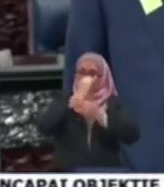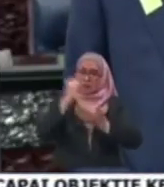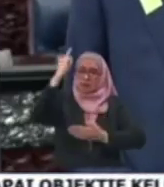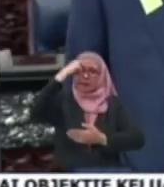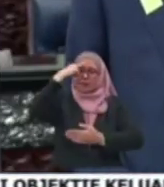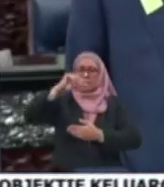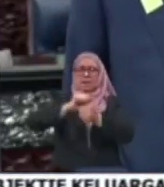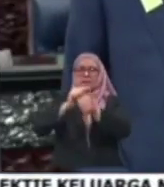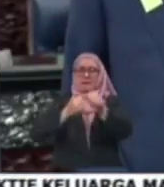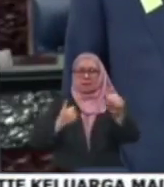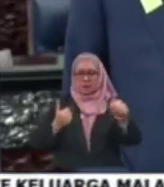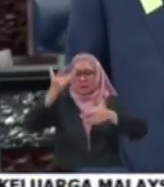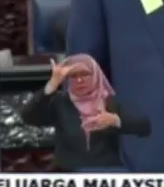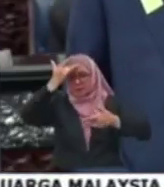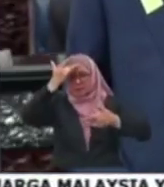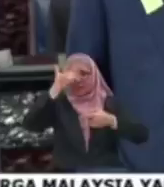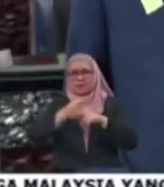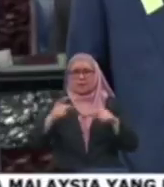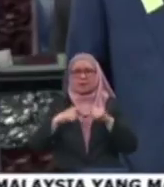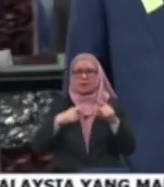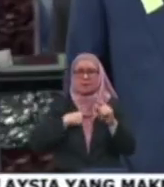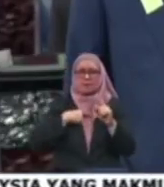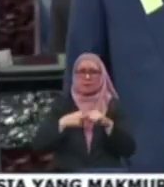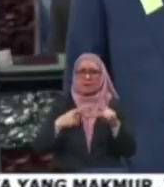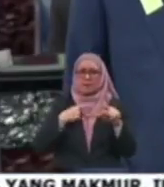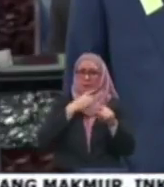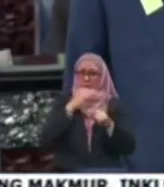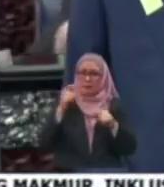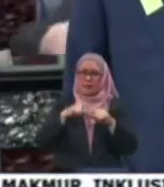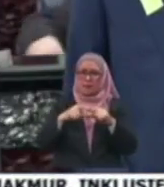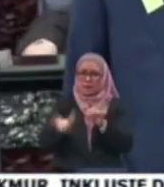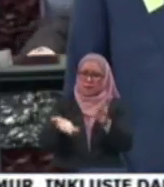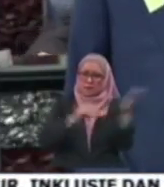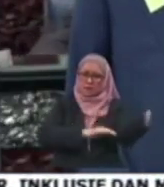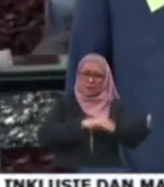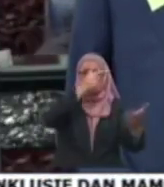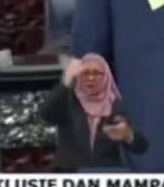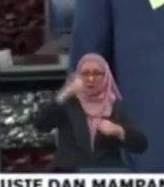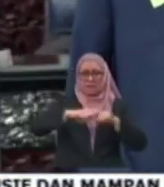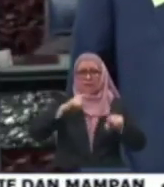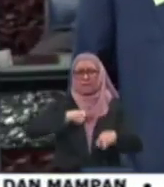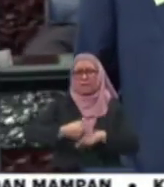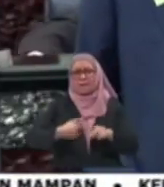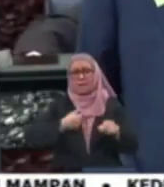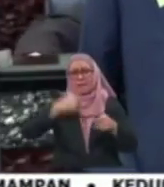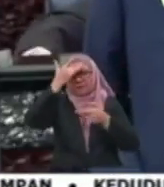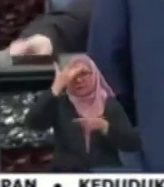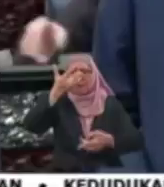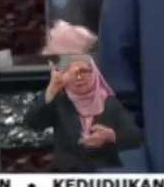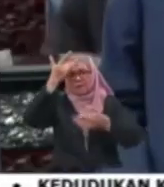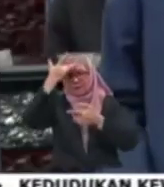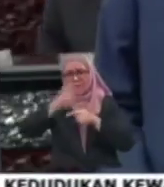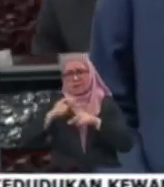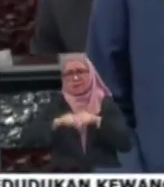dan kematian yang disebabkan oleh penyakit-penyakit berjangkit. Kerajaan juga